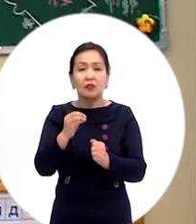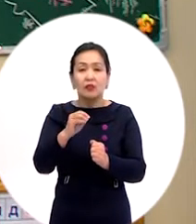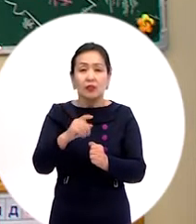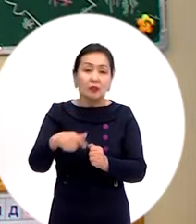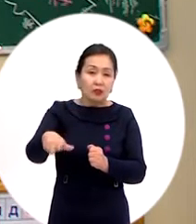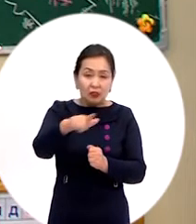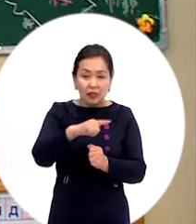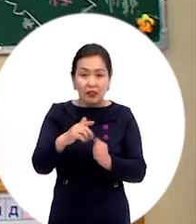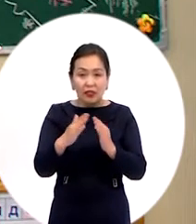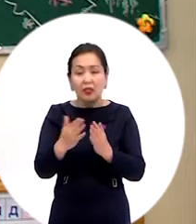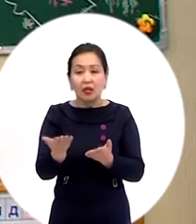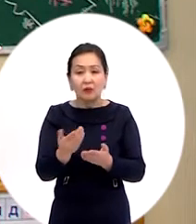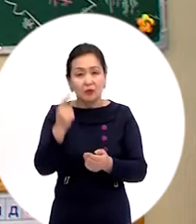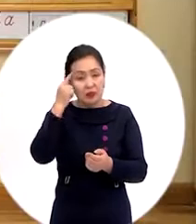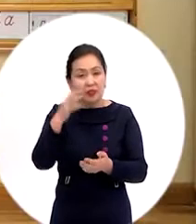мэдэж авлаа.